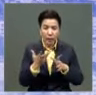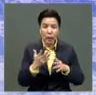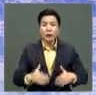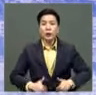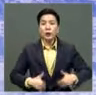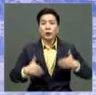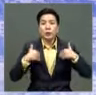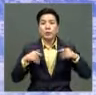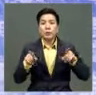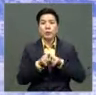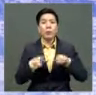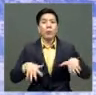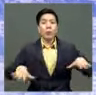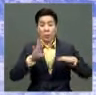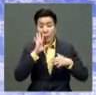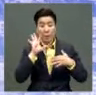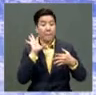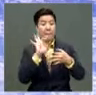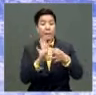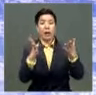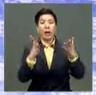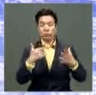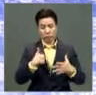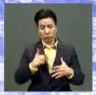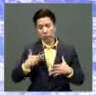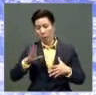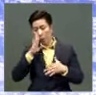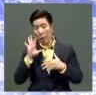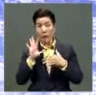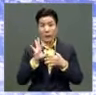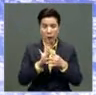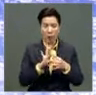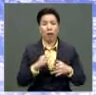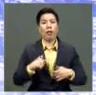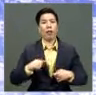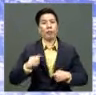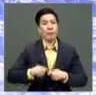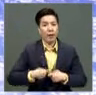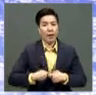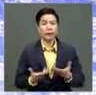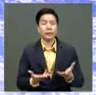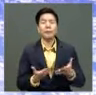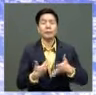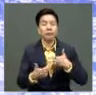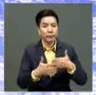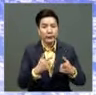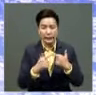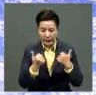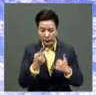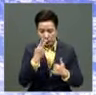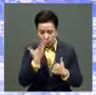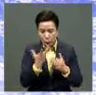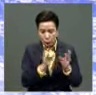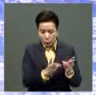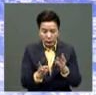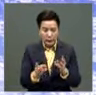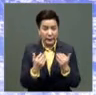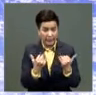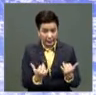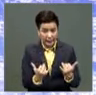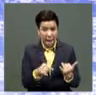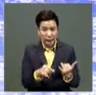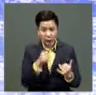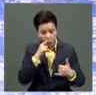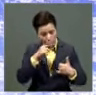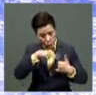ปกติของคนที่ไม่ได้เกี่ยวข้องส่วนคนที่เกี่ยวข้องก็อาจจะมีความลำบากหน่อยนึงนะครับแต่อย่างไรก็ตามแต่การเข้ามา